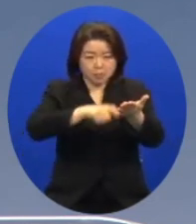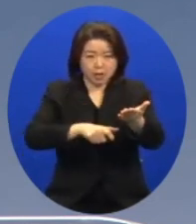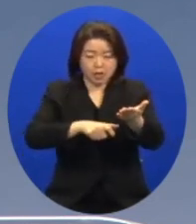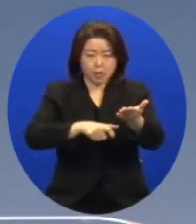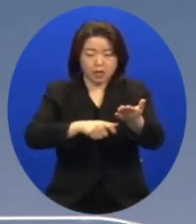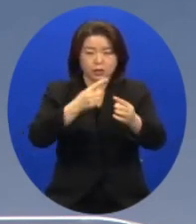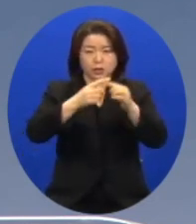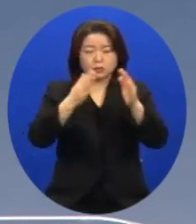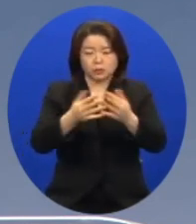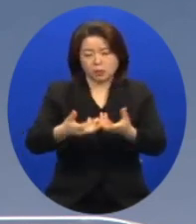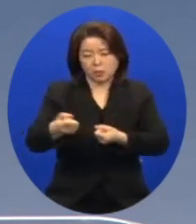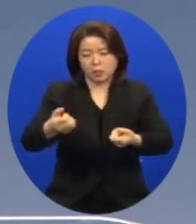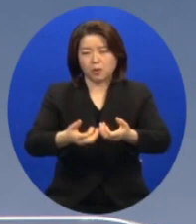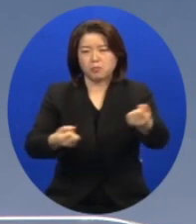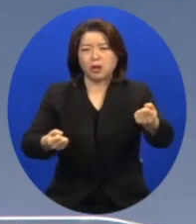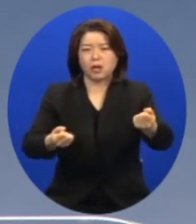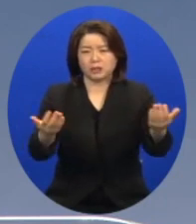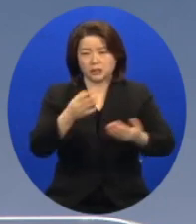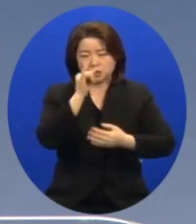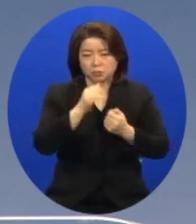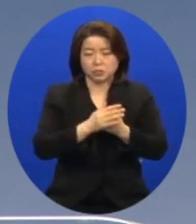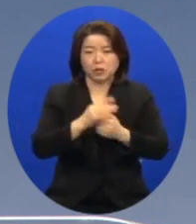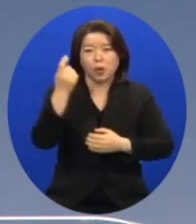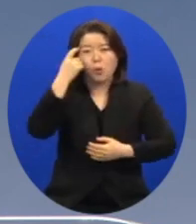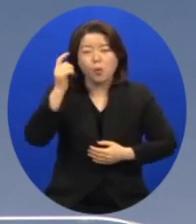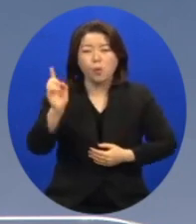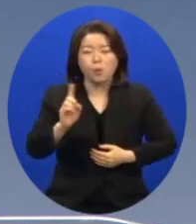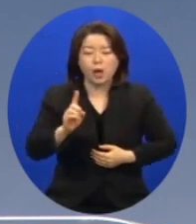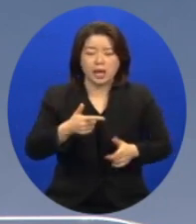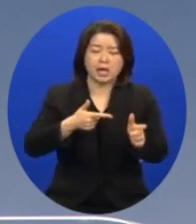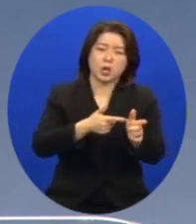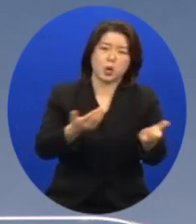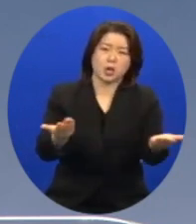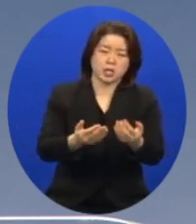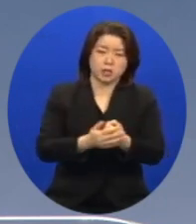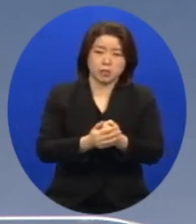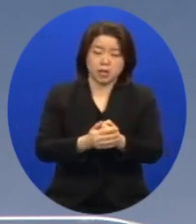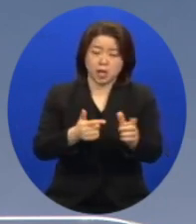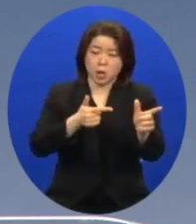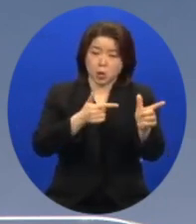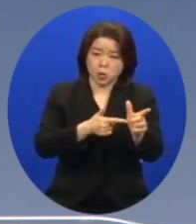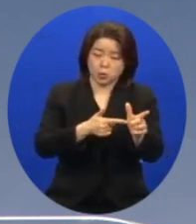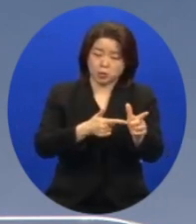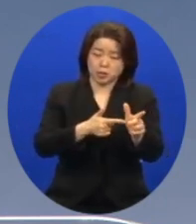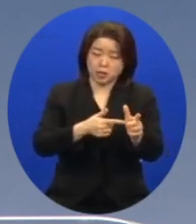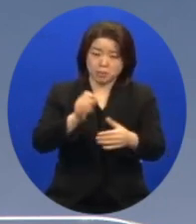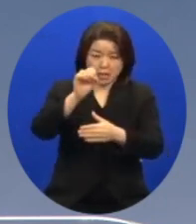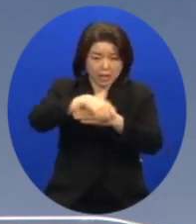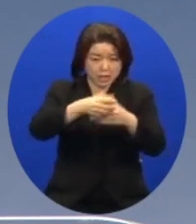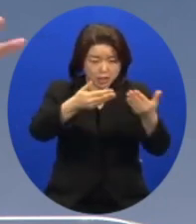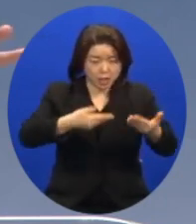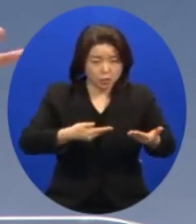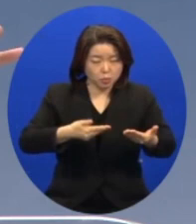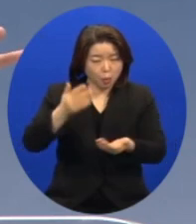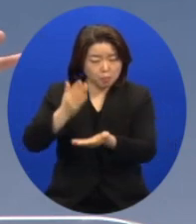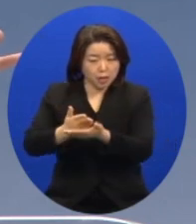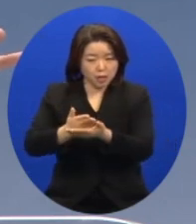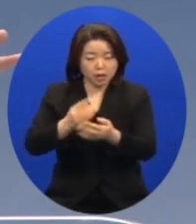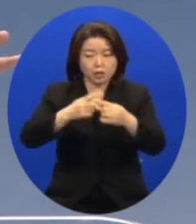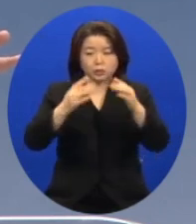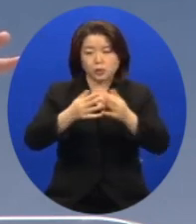있습니다 동성애 먼저 때문입니다 동성애를 받아들일 거냐 아닐 거 냐 하는 문제로 교회가 갈라지고